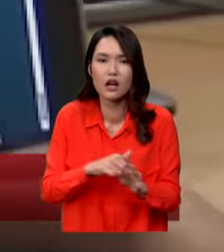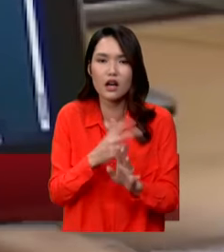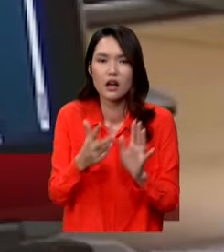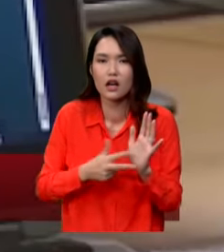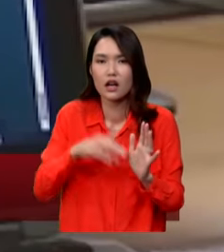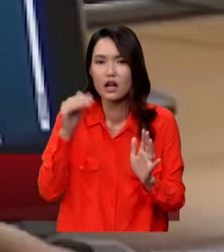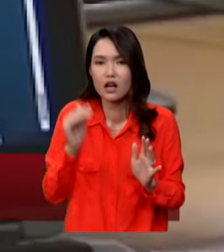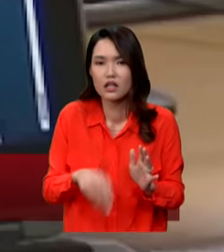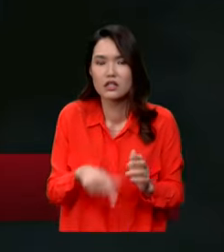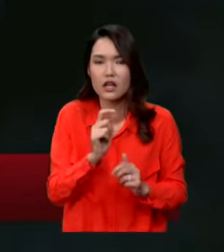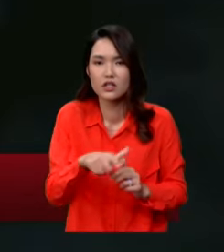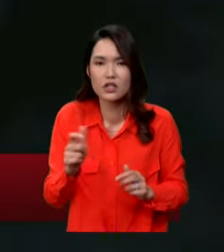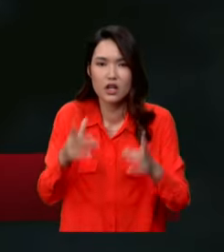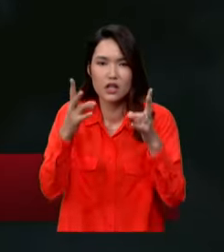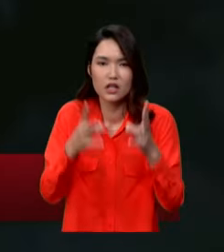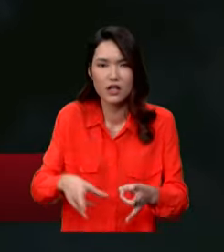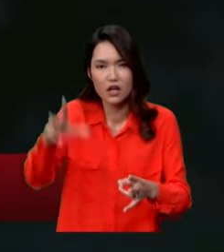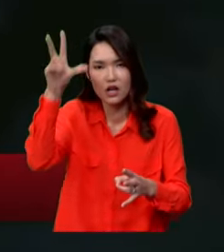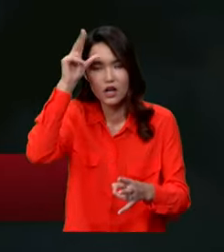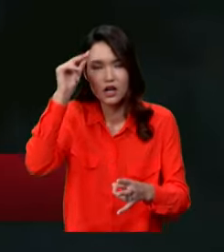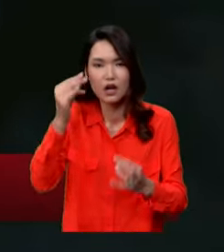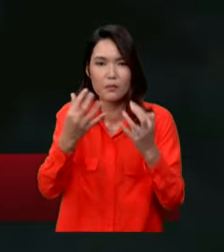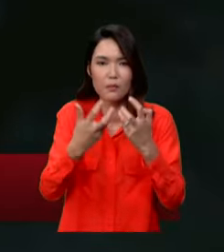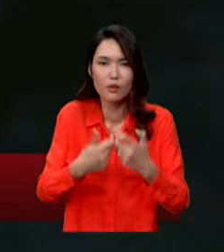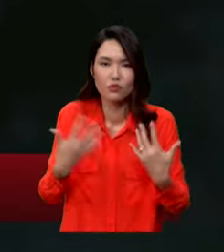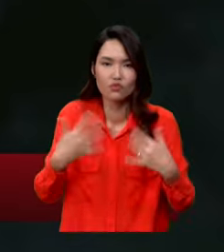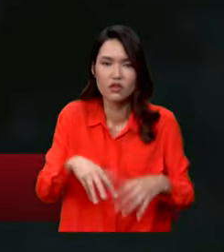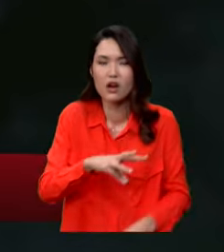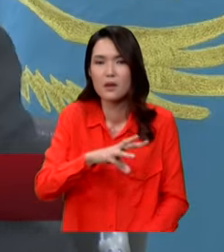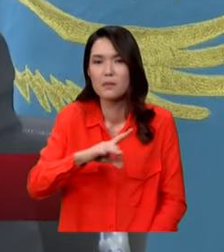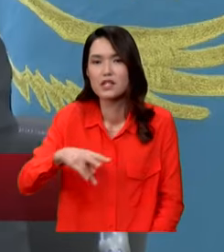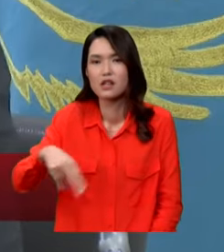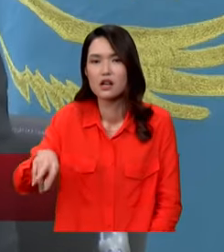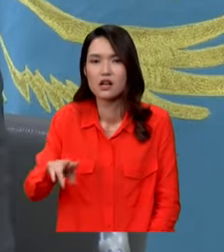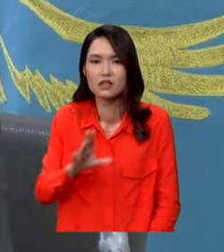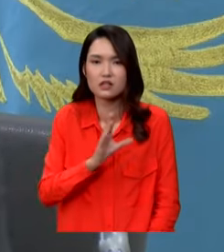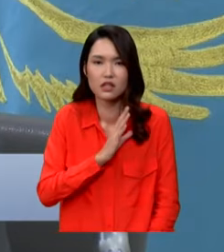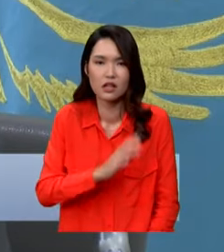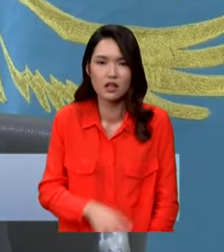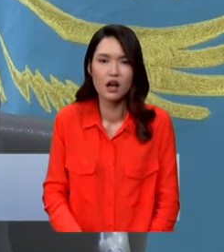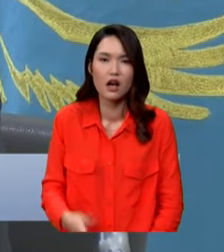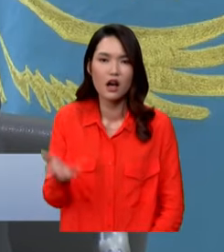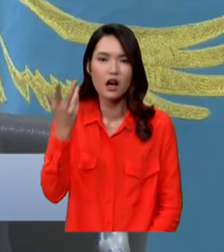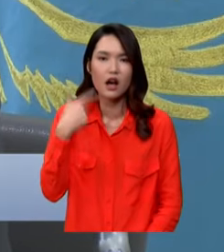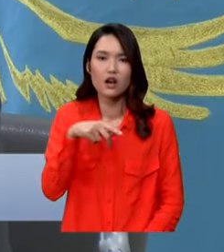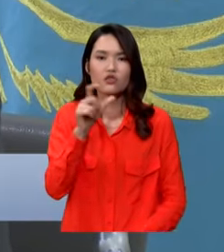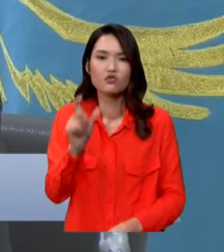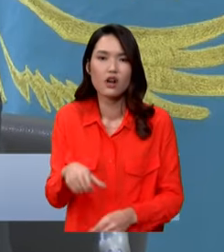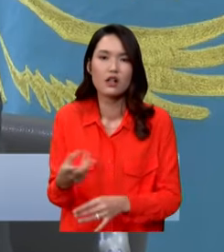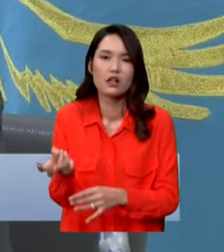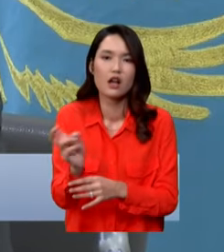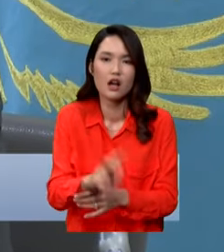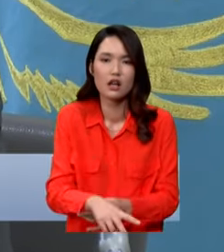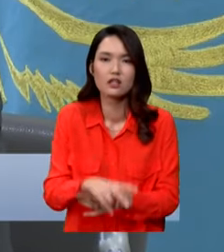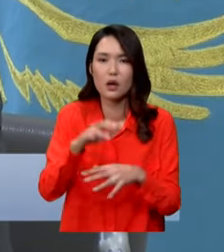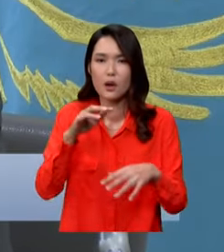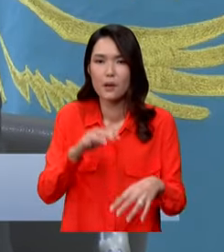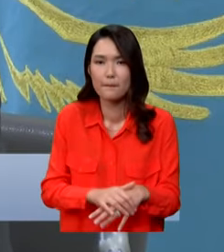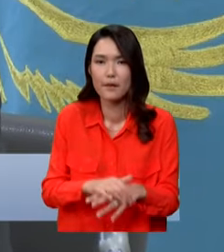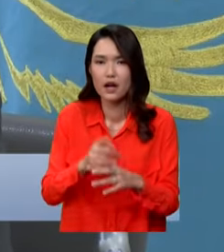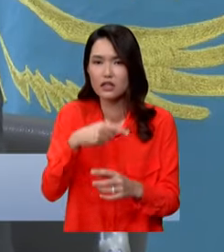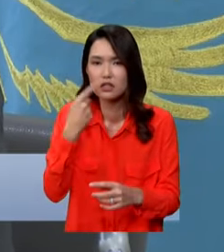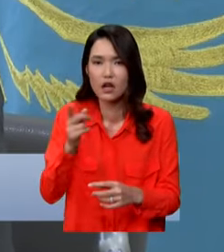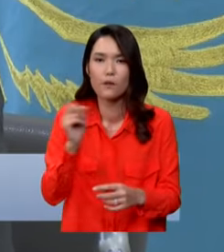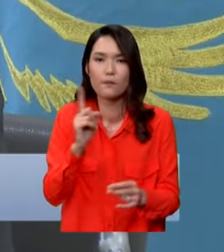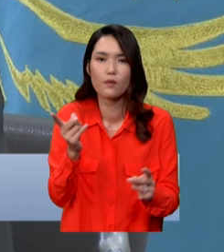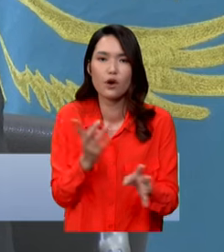тысяч человек. Сумма ущерба исчисляется в миллиардах. Как понимать, человек идет в банк, ему отказывают,